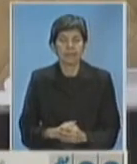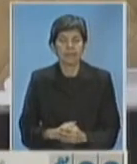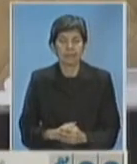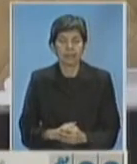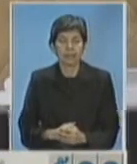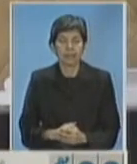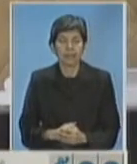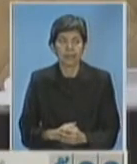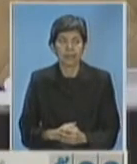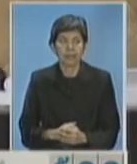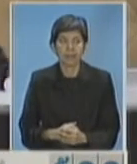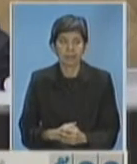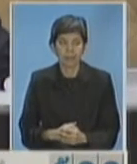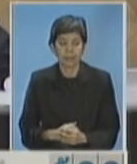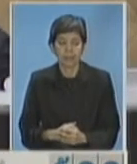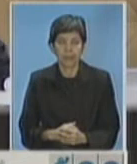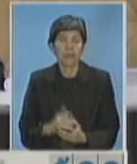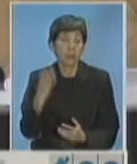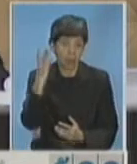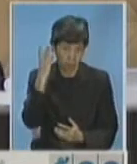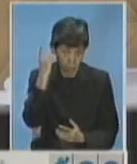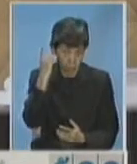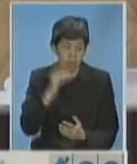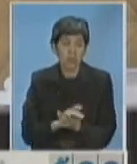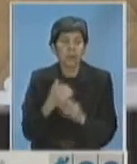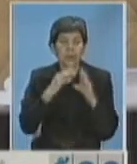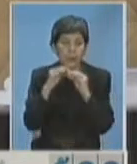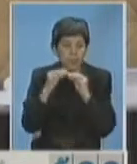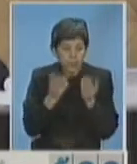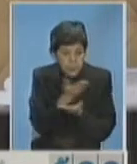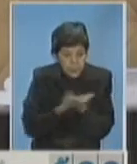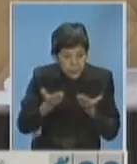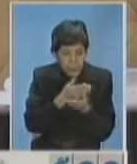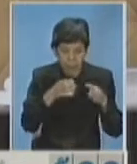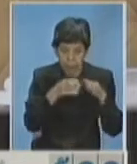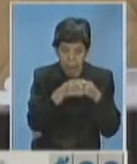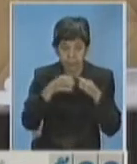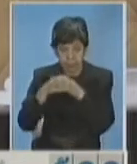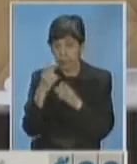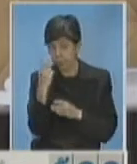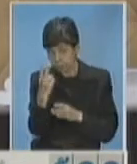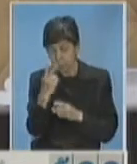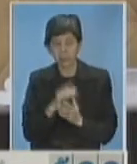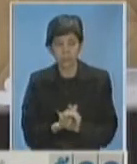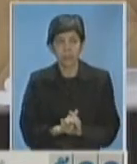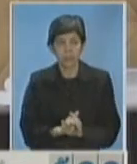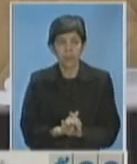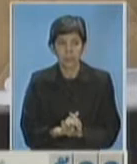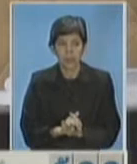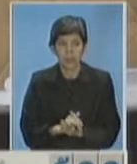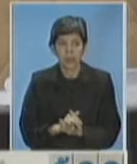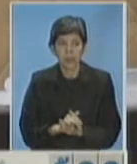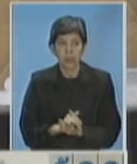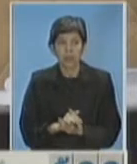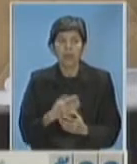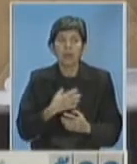ท่านสมาชิกครับเมื่อวานนี้มีการประชุมปรึกษากันระหว่างวิป2ฝ่ายนะครับเพื่อที่